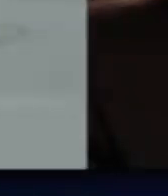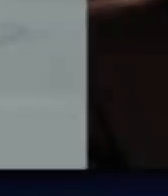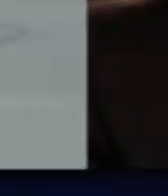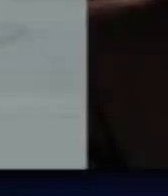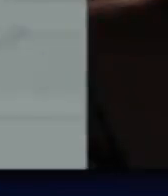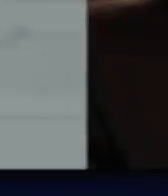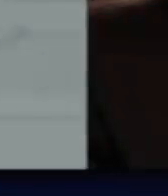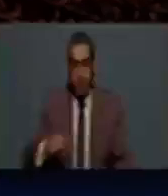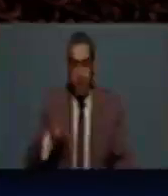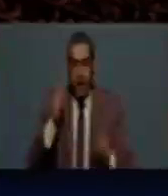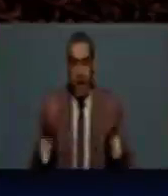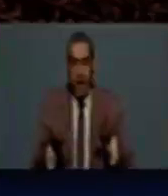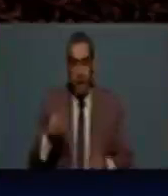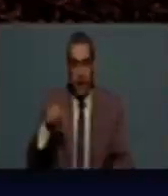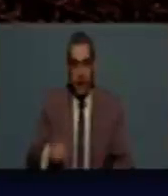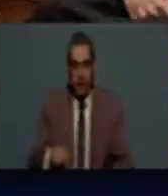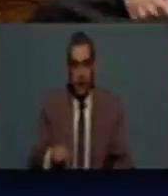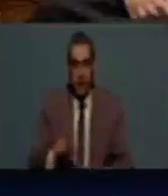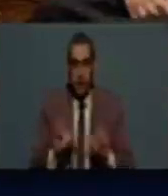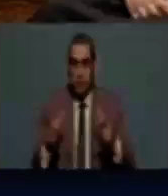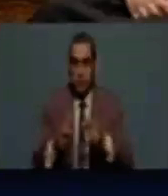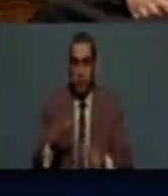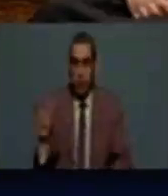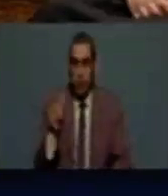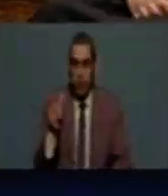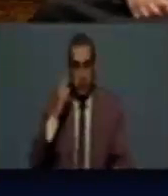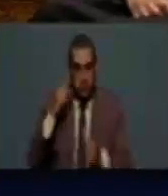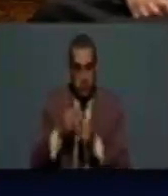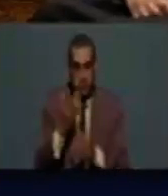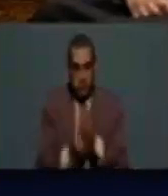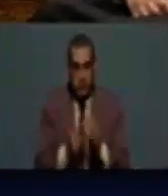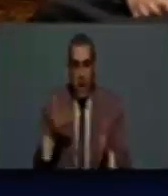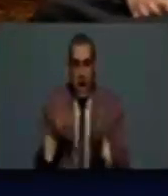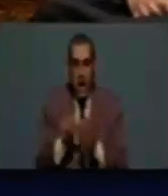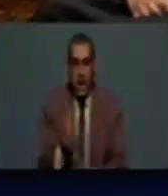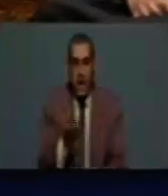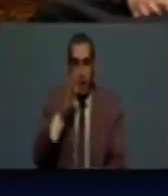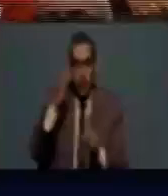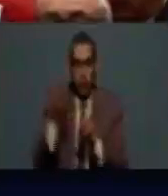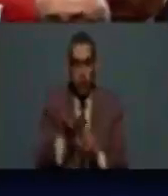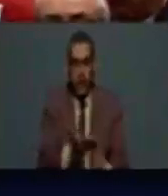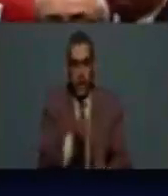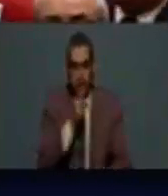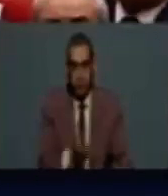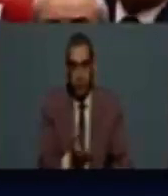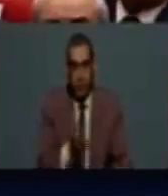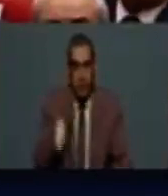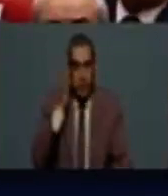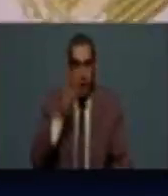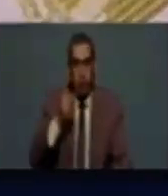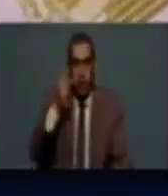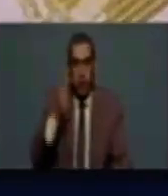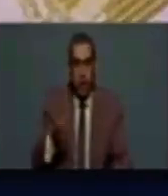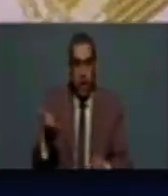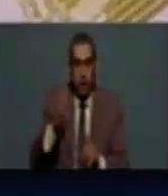التي يواجهها. وعلى الصعيد الداخلي، وخلال كلمته باحتفالية وزارة الأوقاف بذكرى المولد النبوي الشريف، أكد